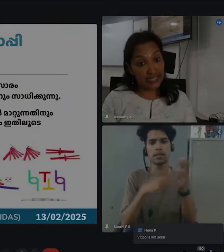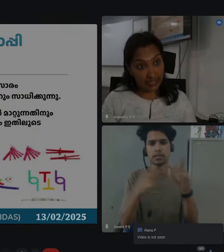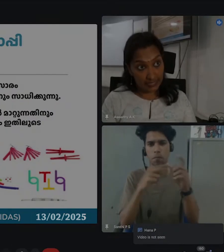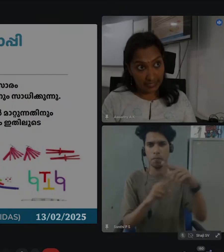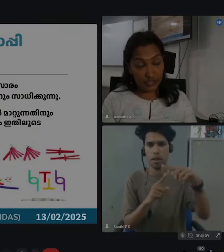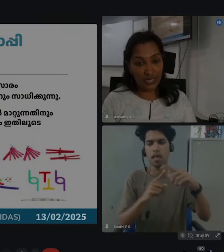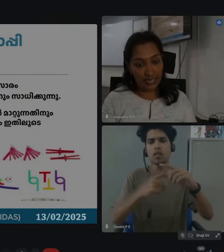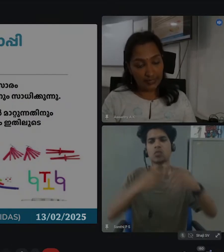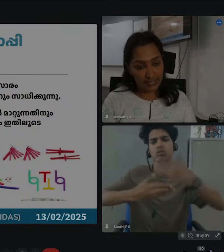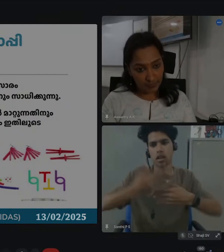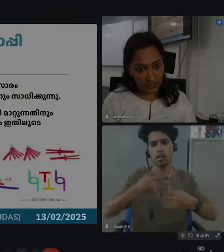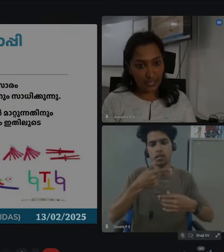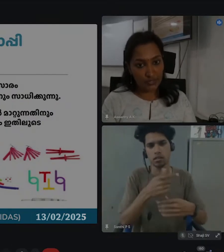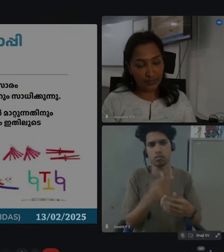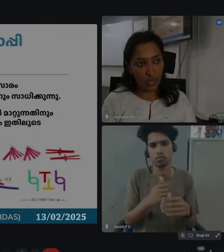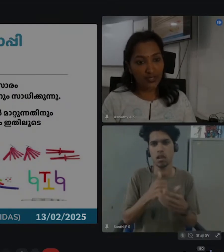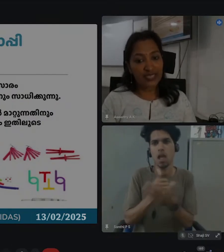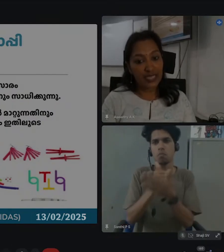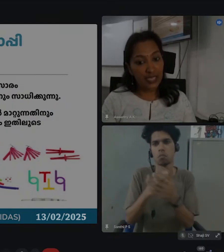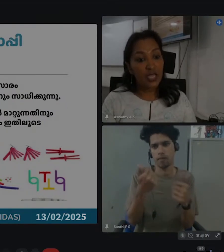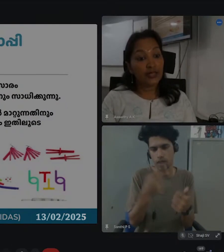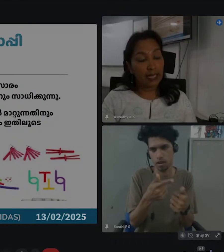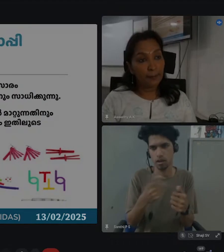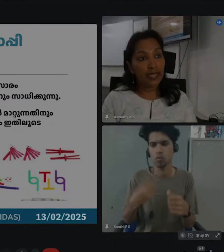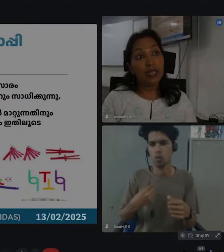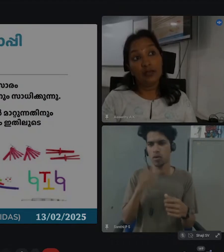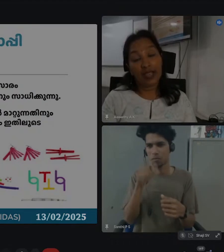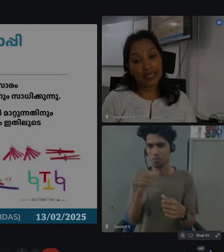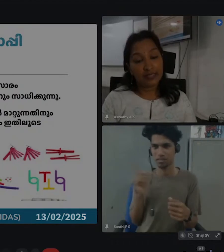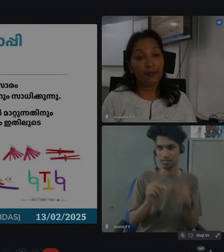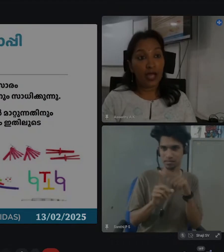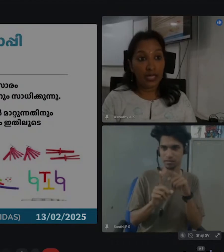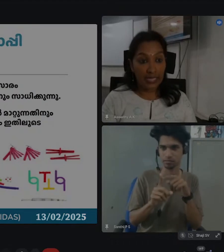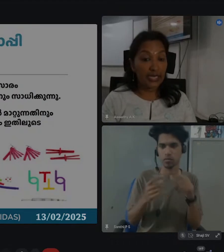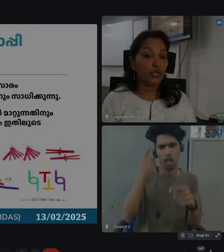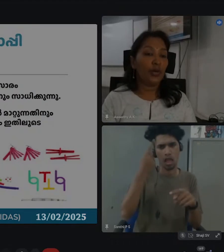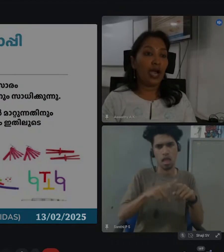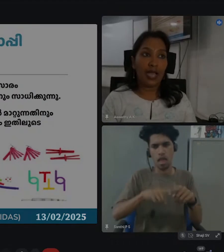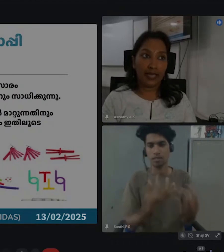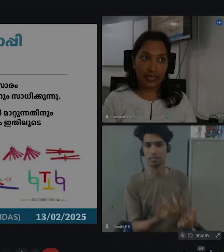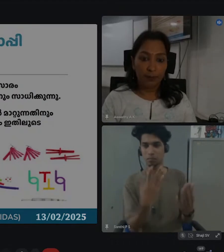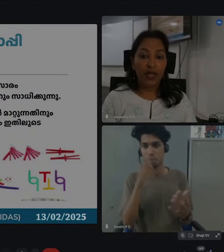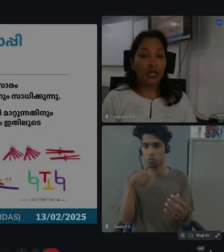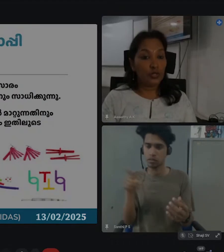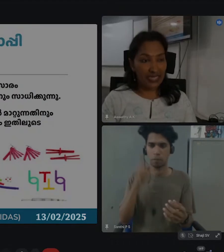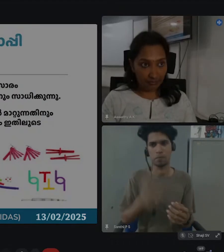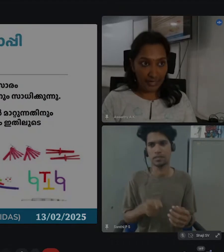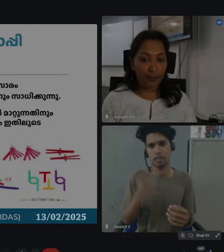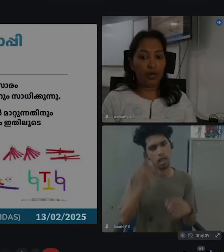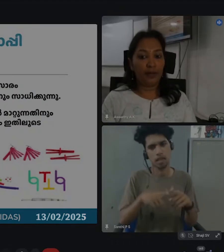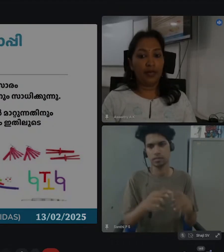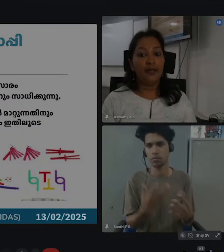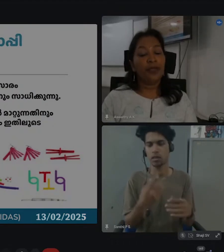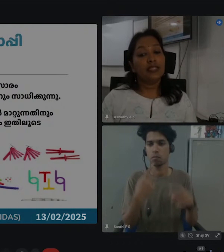കൊടുക്കുന്ന ക്ലിനിഷ്യൻ അല്ലെങ്കിൽ സ്പീച്ച് ലാംഗ്വേജ് പെത്തോളജിസ്റ്റ് ഈ തെറപ്പിയിൽ വൈദഗ്ധ്യം ഏറിയിട്ടുള്ള ഒരാളായിരിക്കണം. അതൊരു